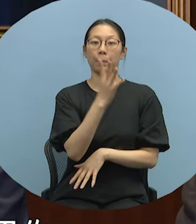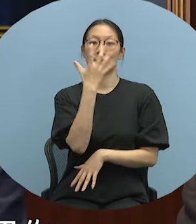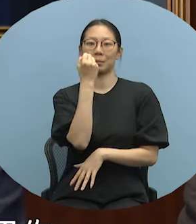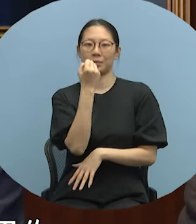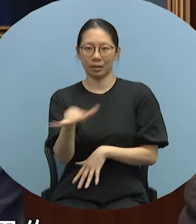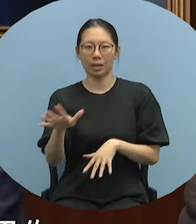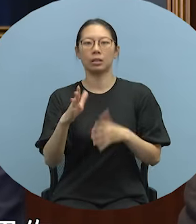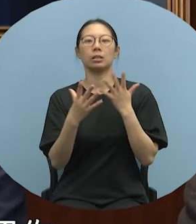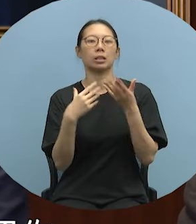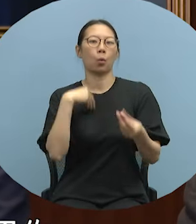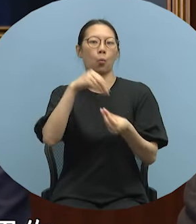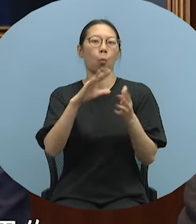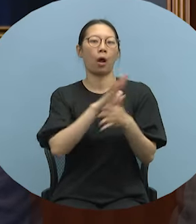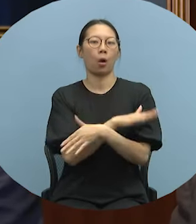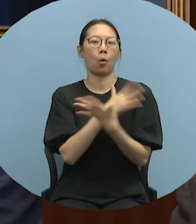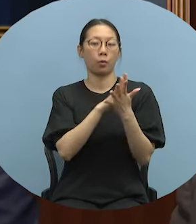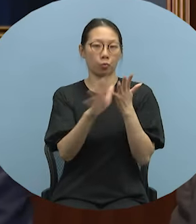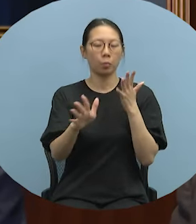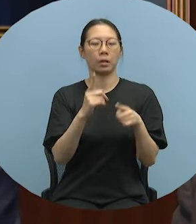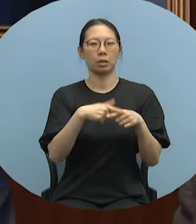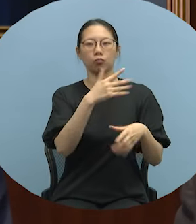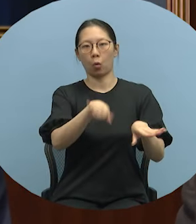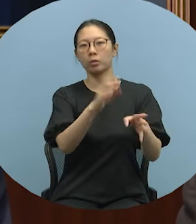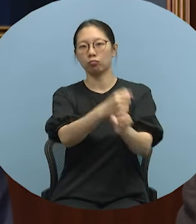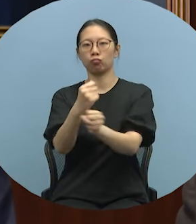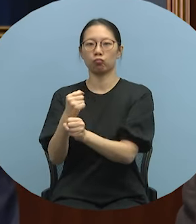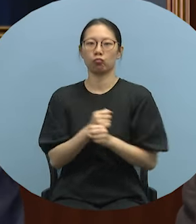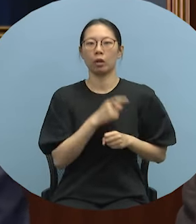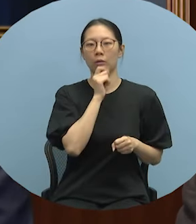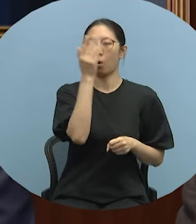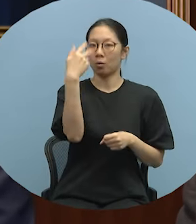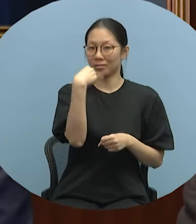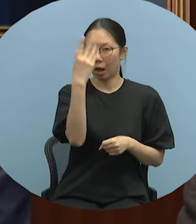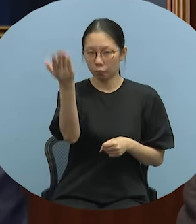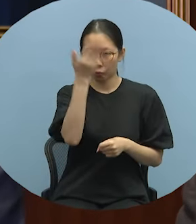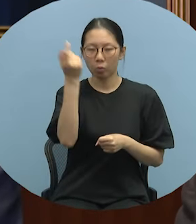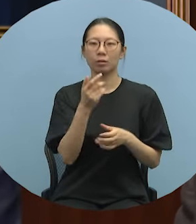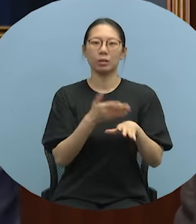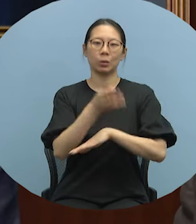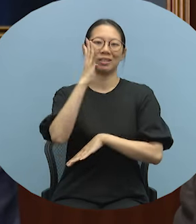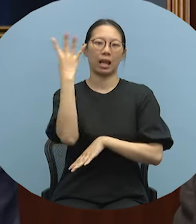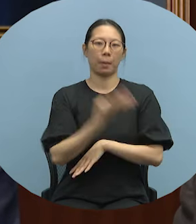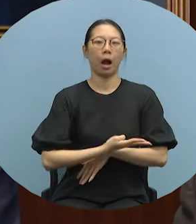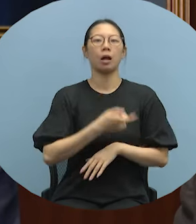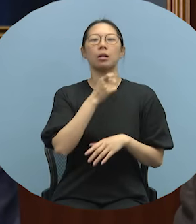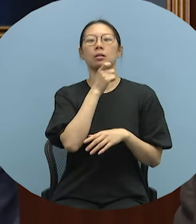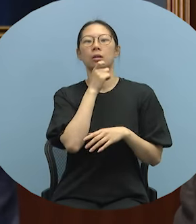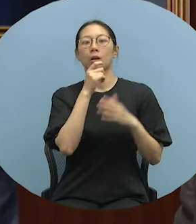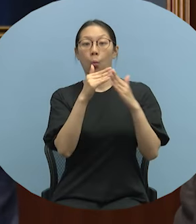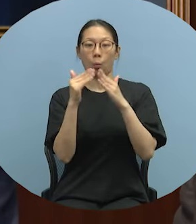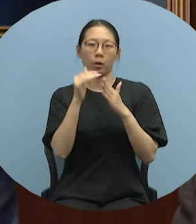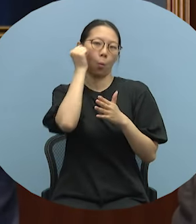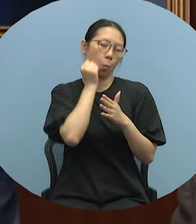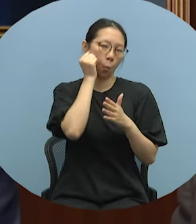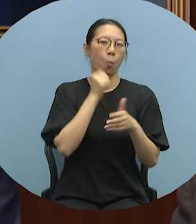經係全部投入運作。關愛隊已經係探訪咗大約40,000户嘅長者同埋其他